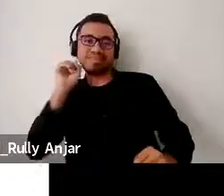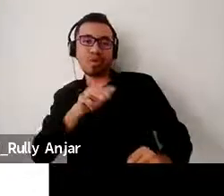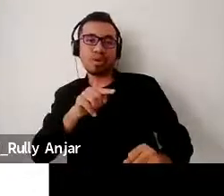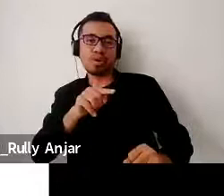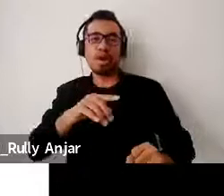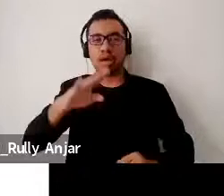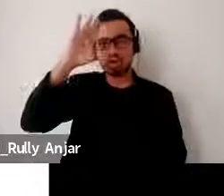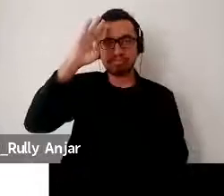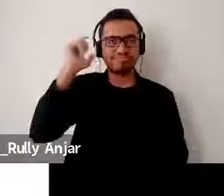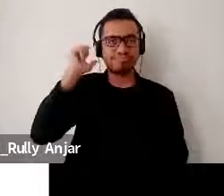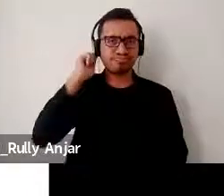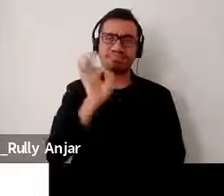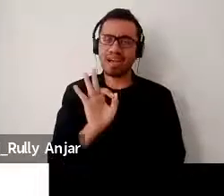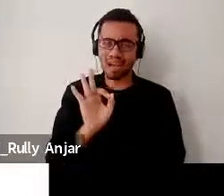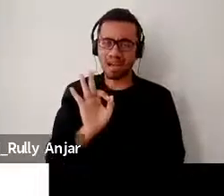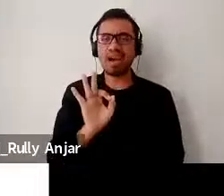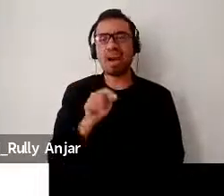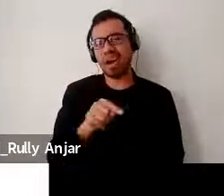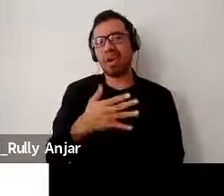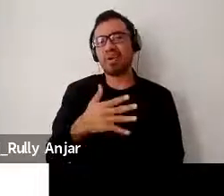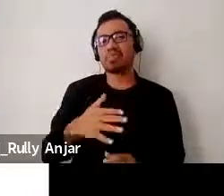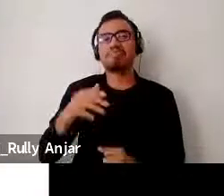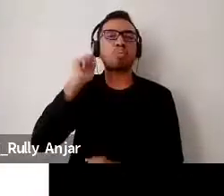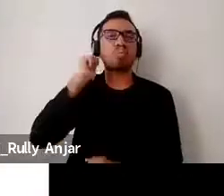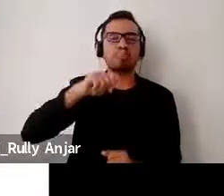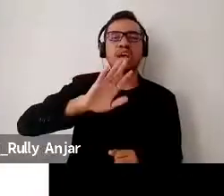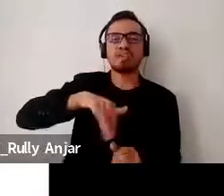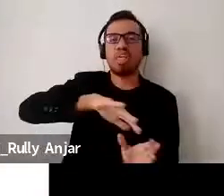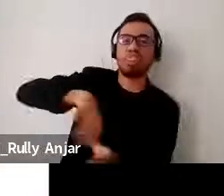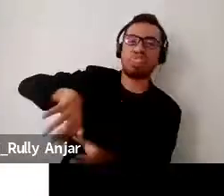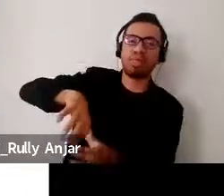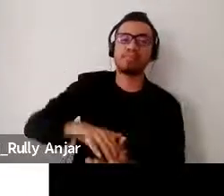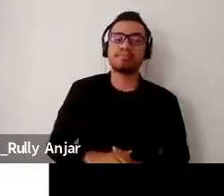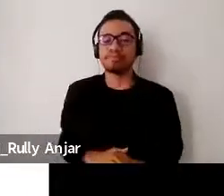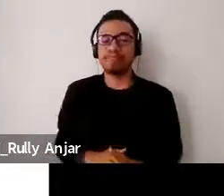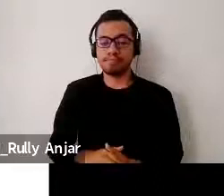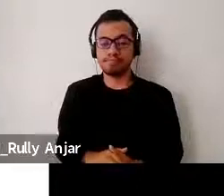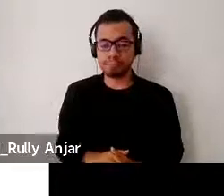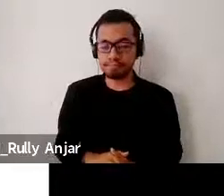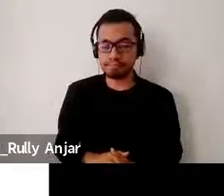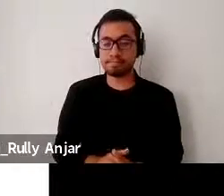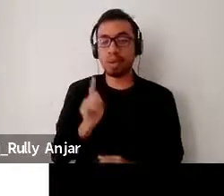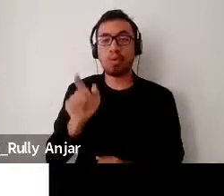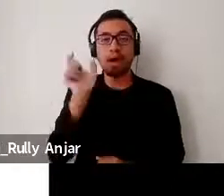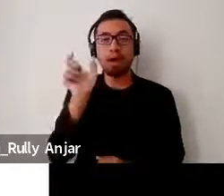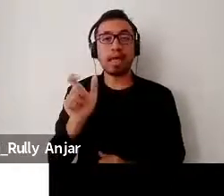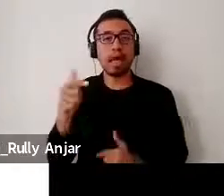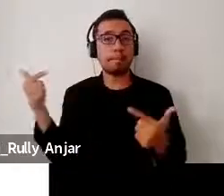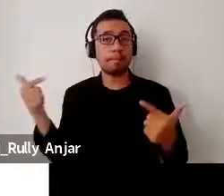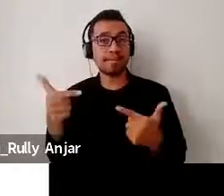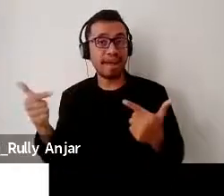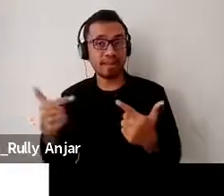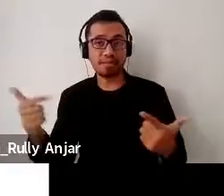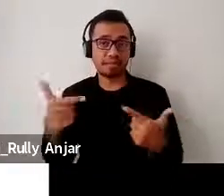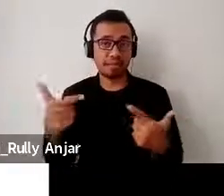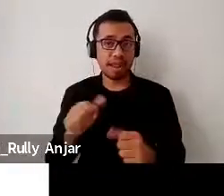buruk. Kesimpulan yang terakhir, kalau kita memakai bahasa perang ya, ini perang melawan COVID-19, kelihatannya